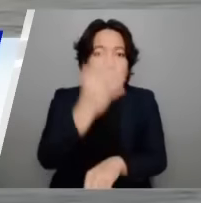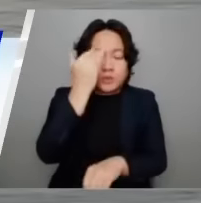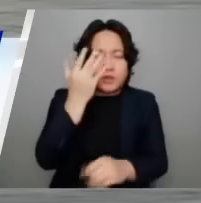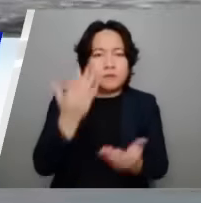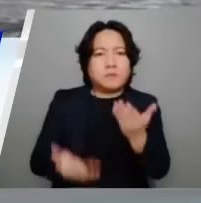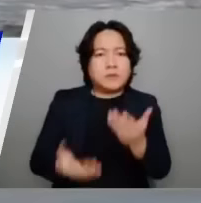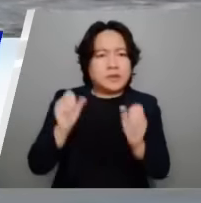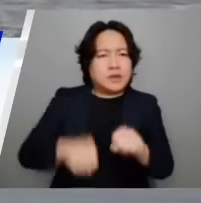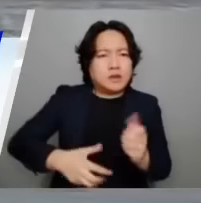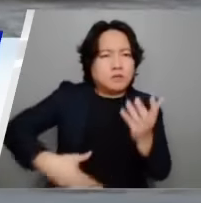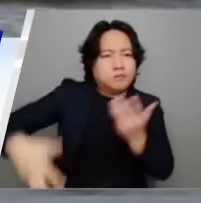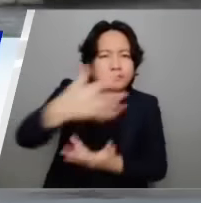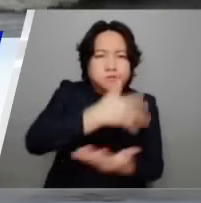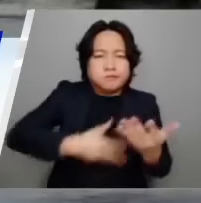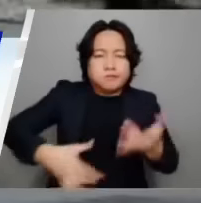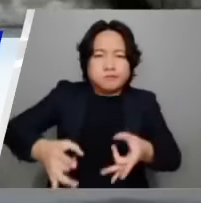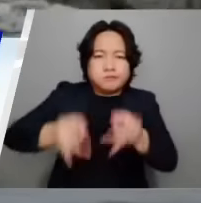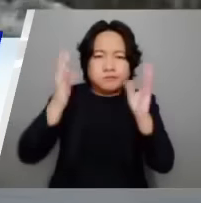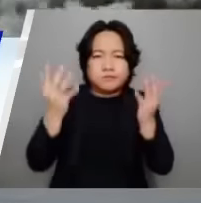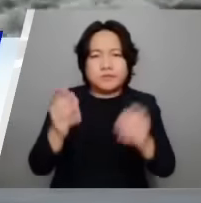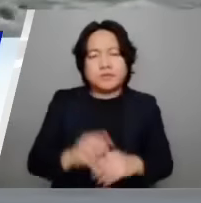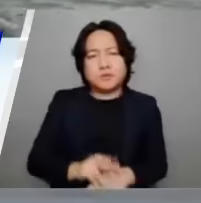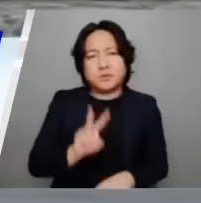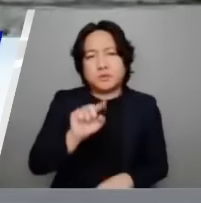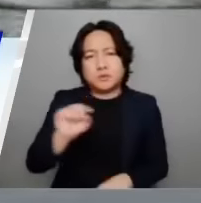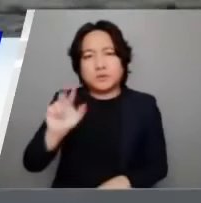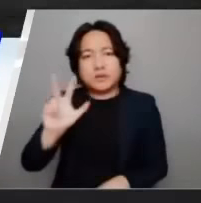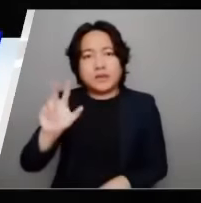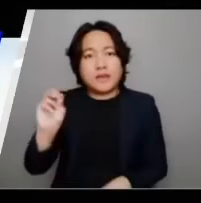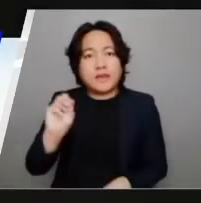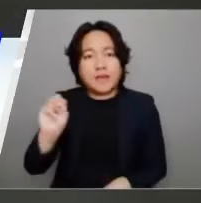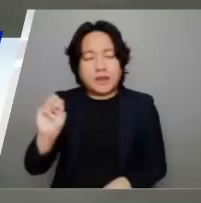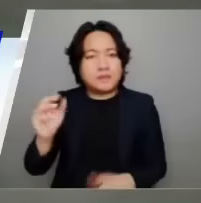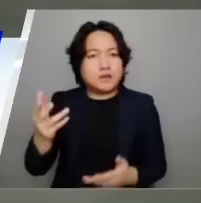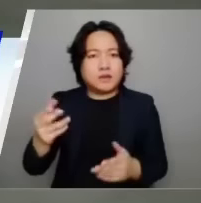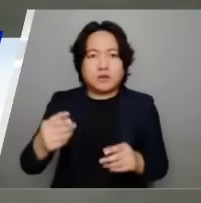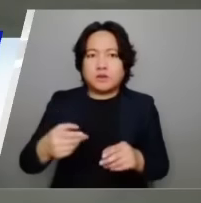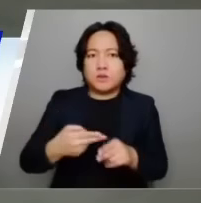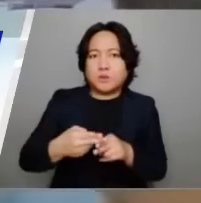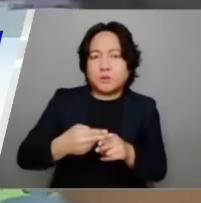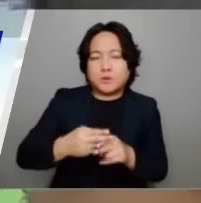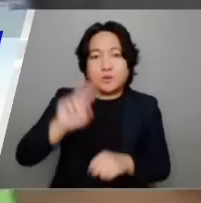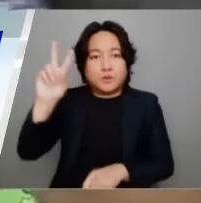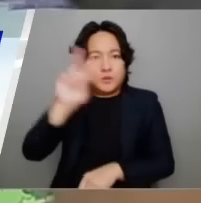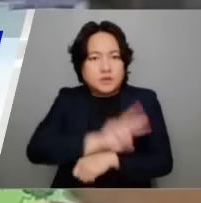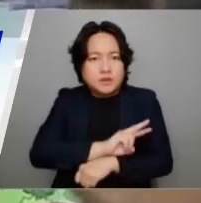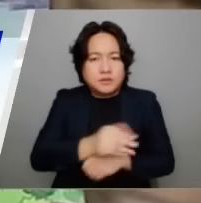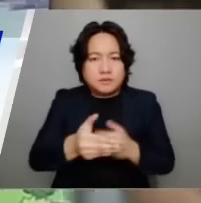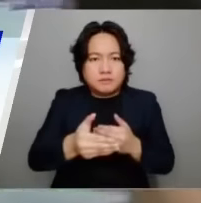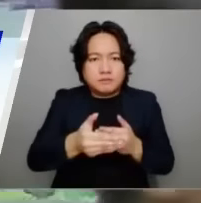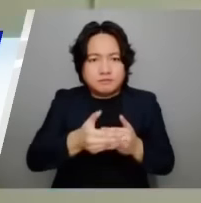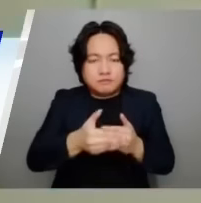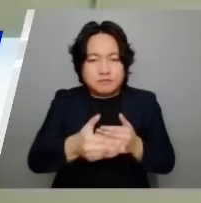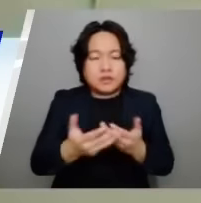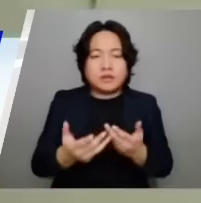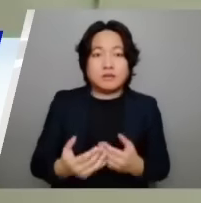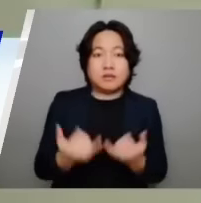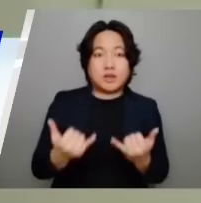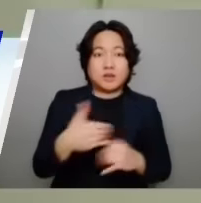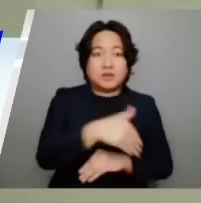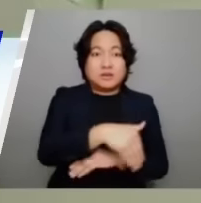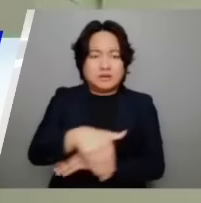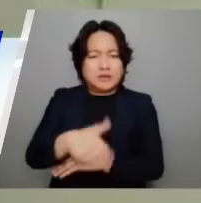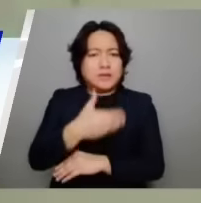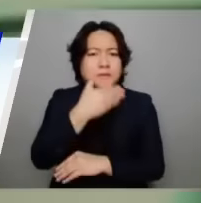ng 2 hanggang 3 metro sa susunod na 2 araw. Pero dahil gabi na, ipagpapatuloy na lang ang